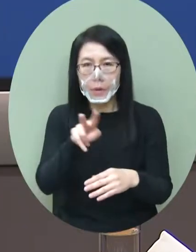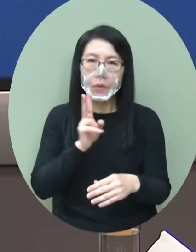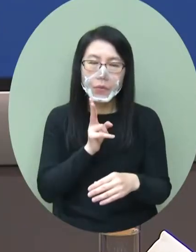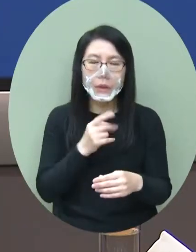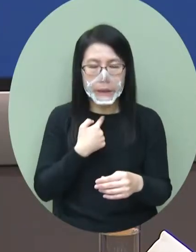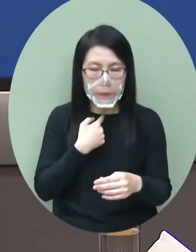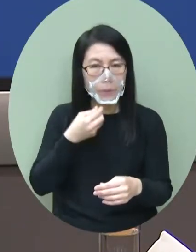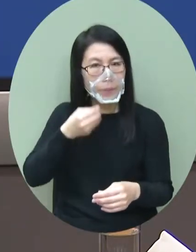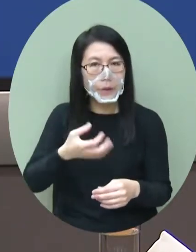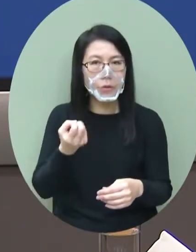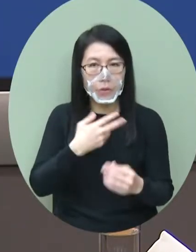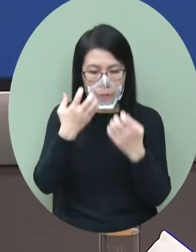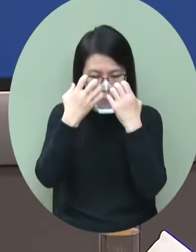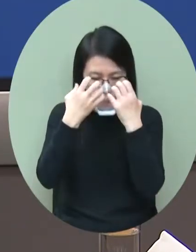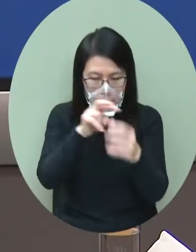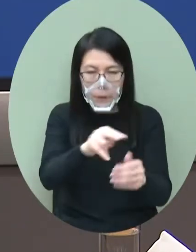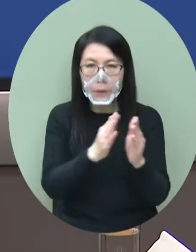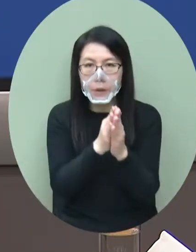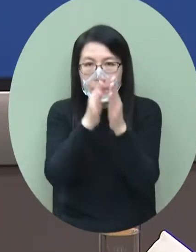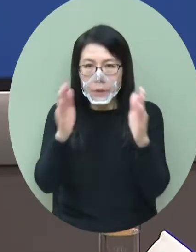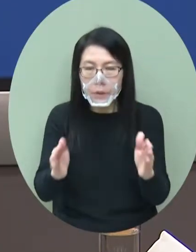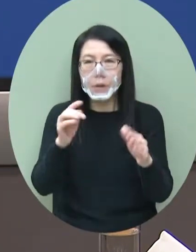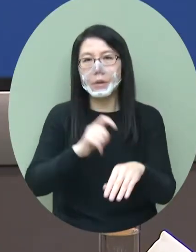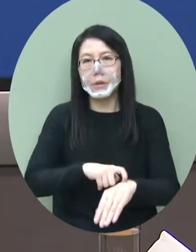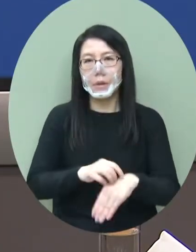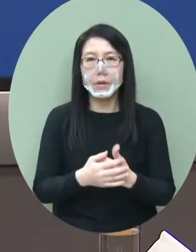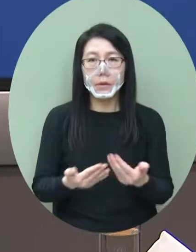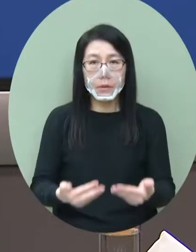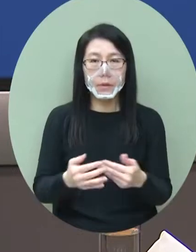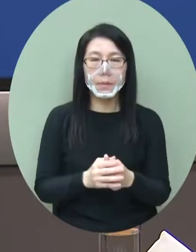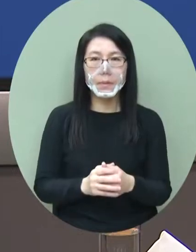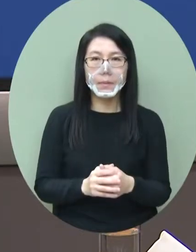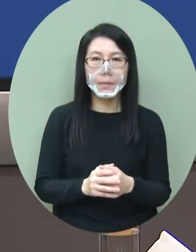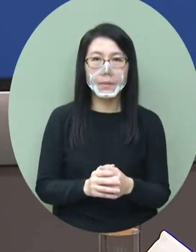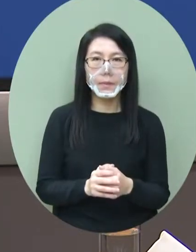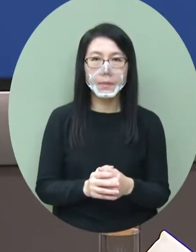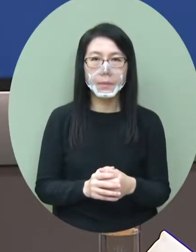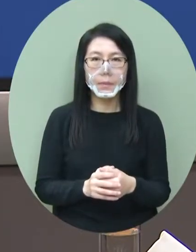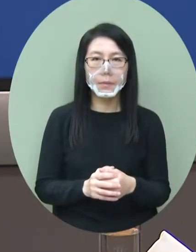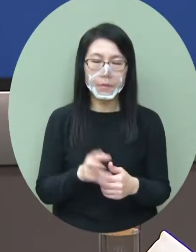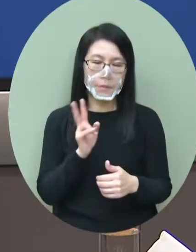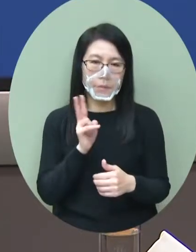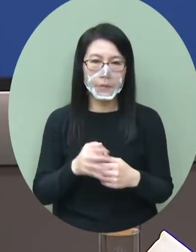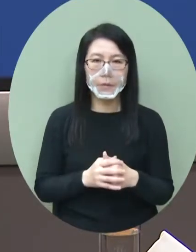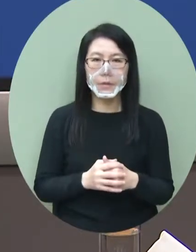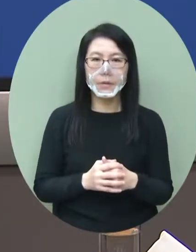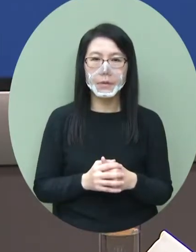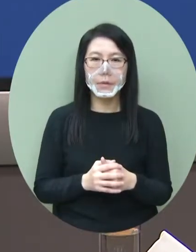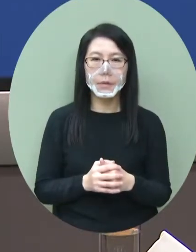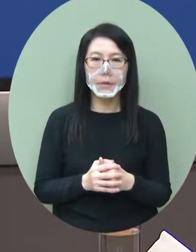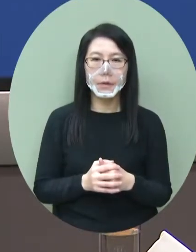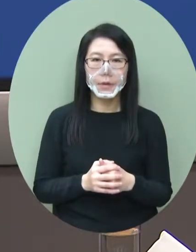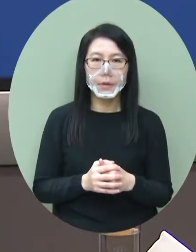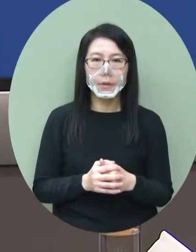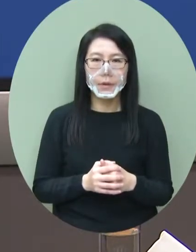察一段时间。那但现在好像刚才区局长说，我相信现在每天用这